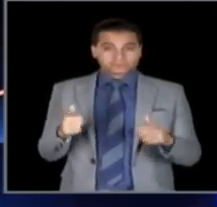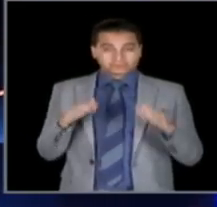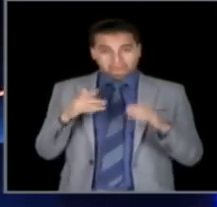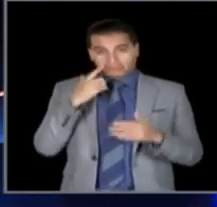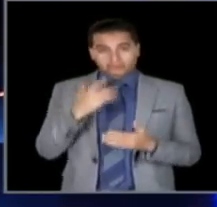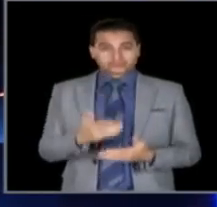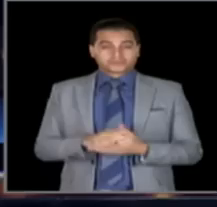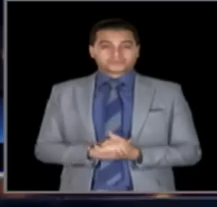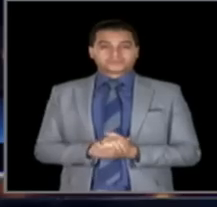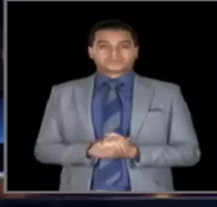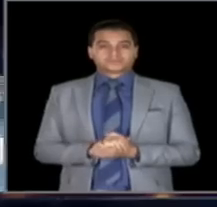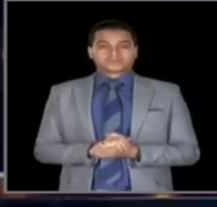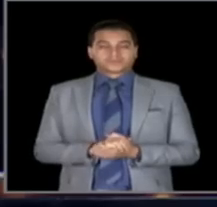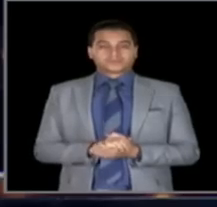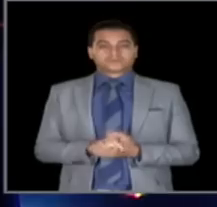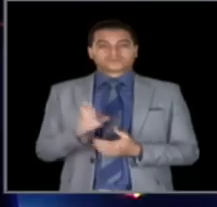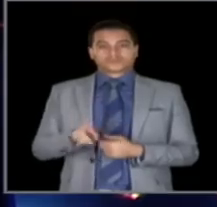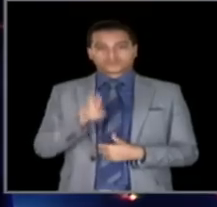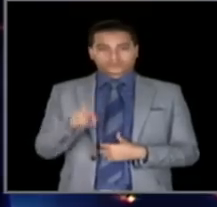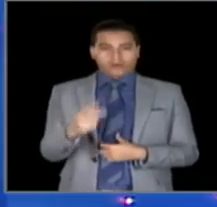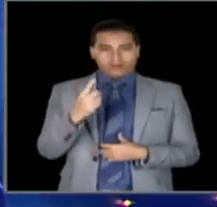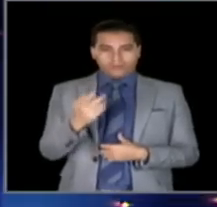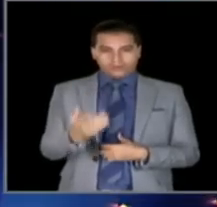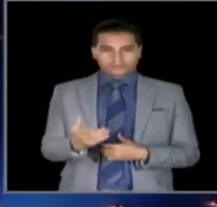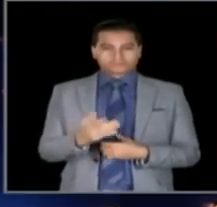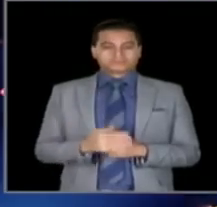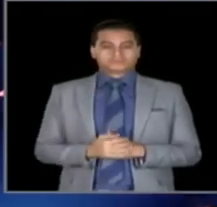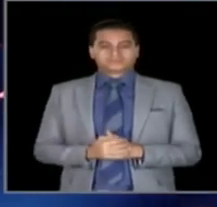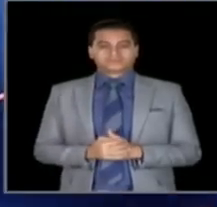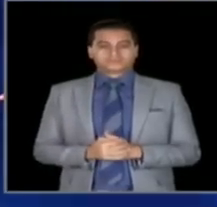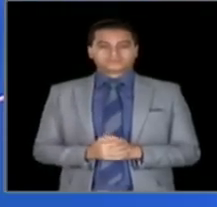الهدف الأول. السؤال الأول،